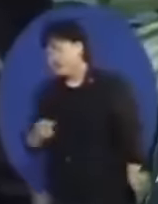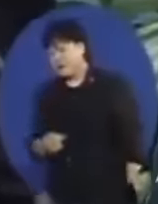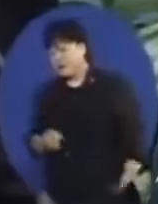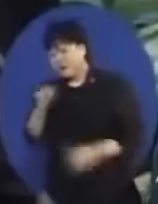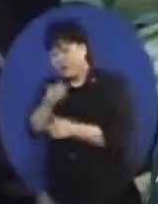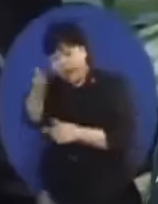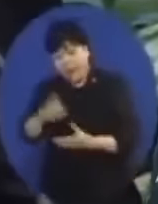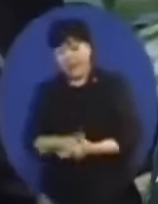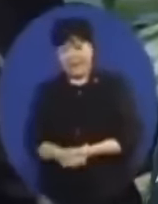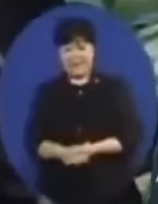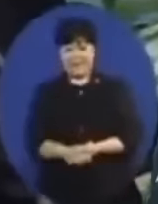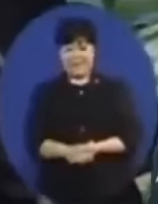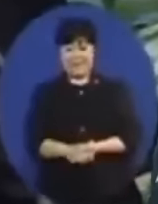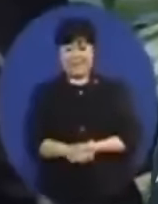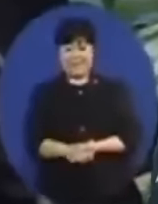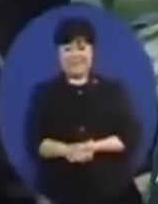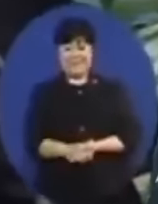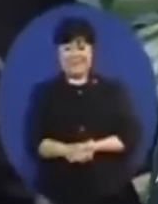치십시오.